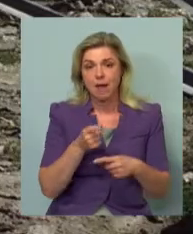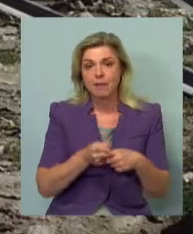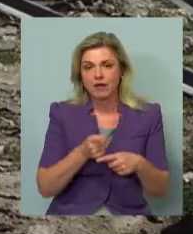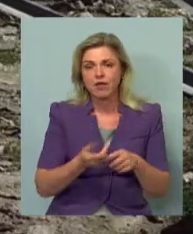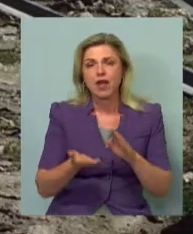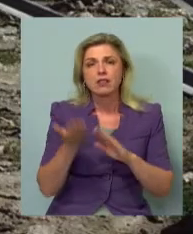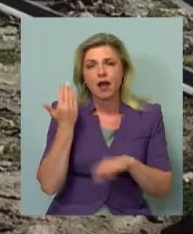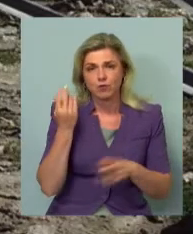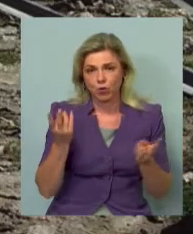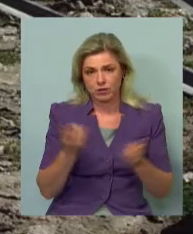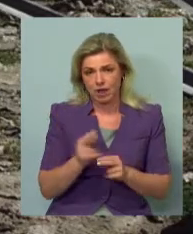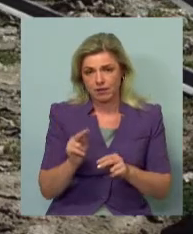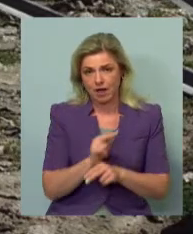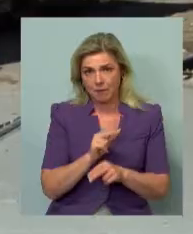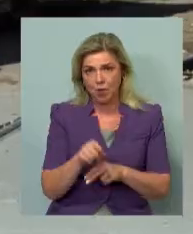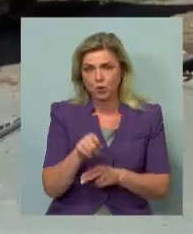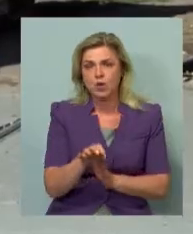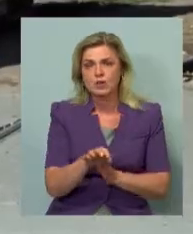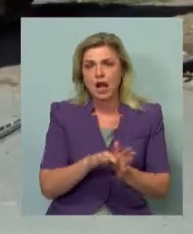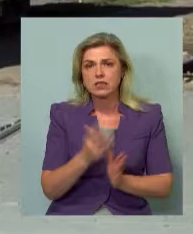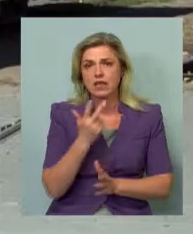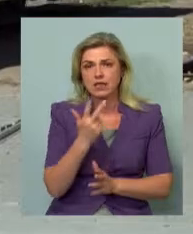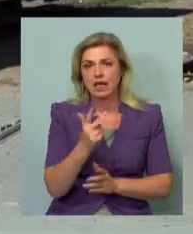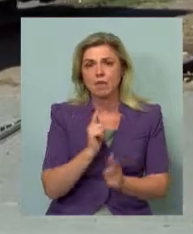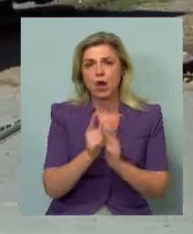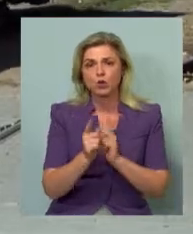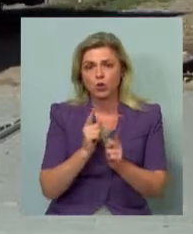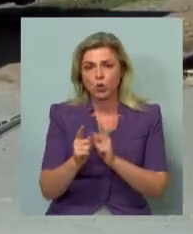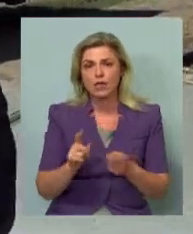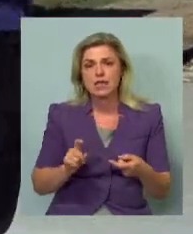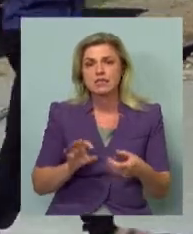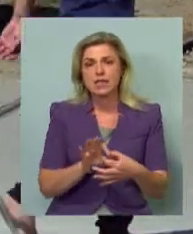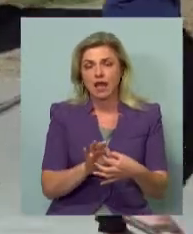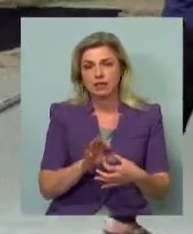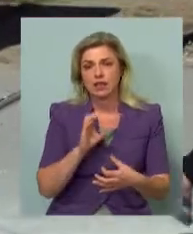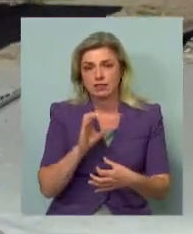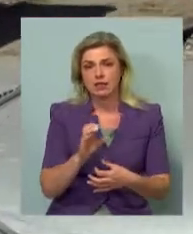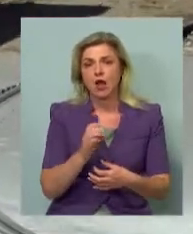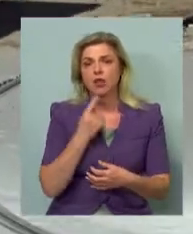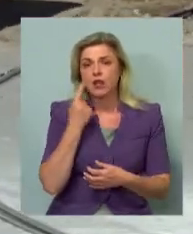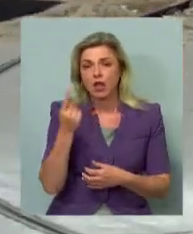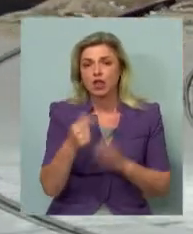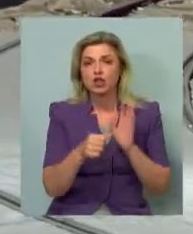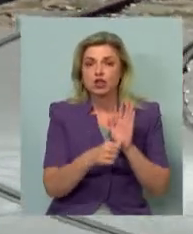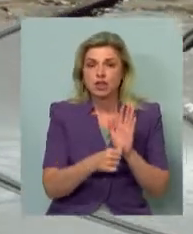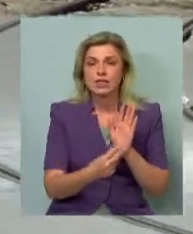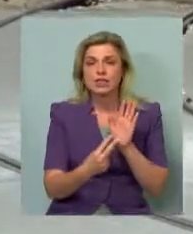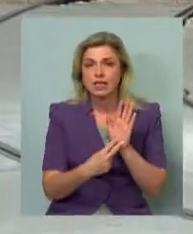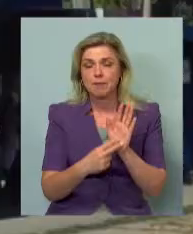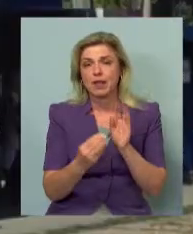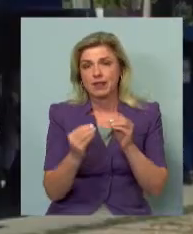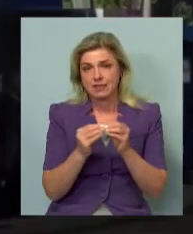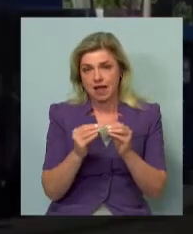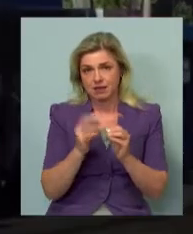ремонту, адже тут проходять відразу три маршрути, які з'єднують віддалені частини міста з ринком «Колос» – 6, 7 і 10